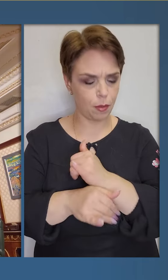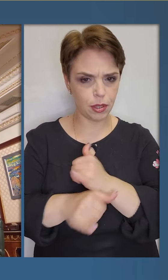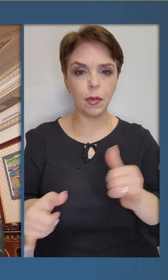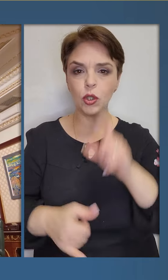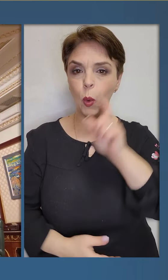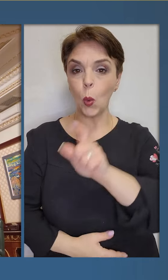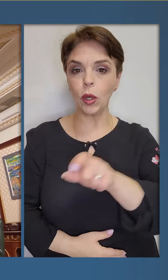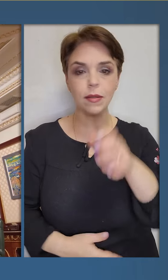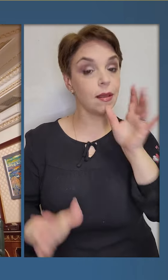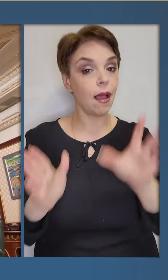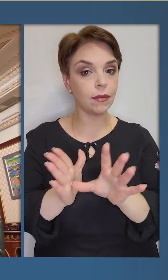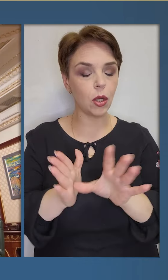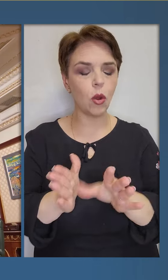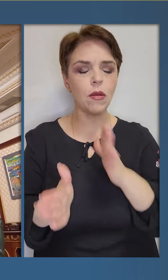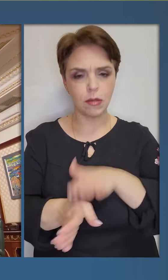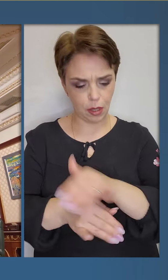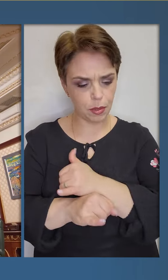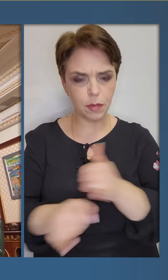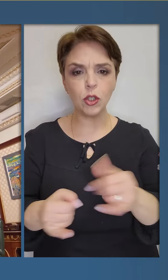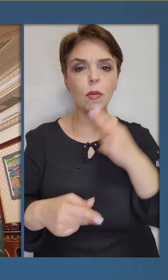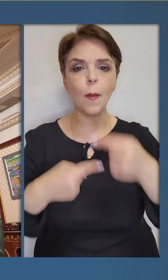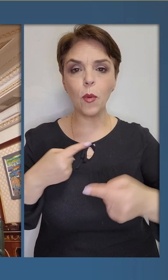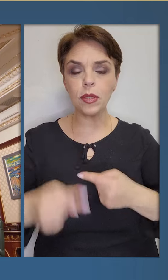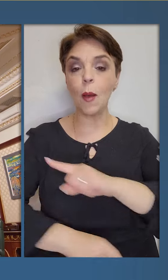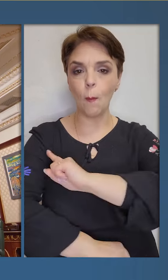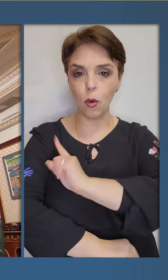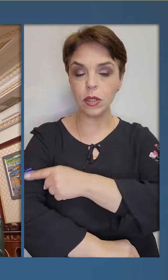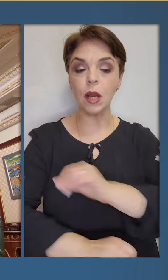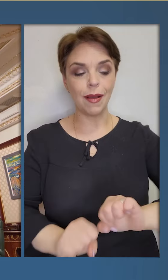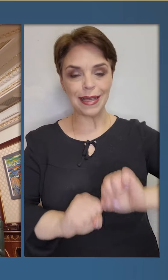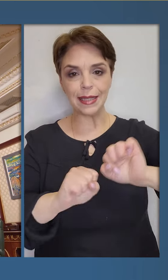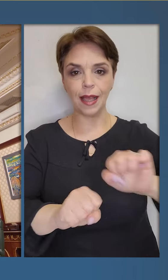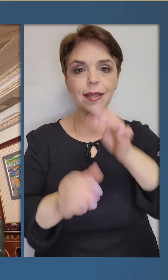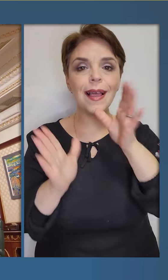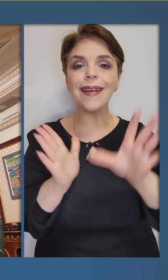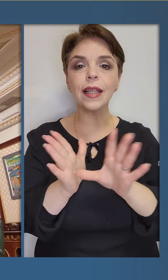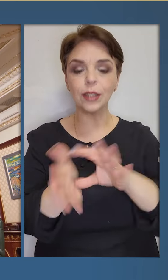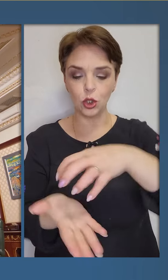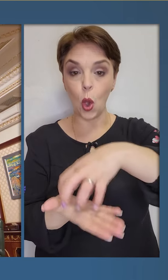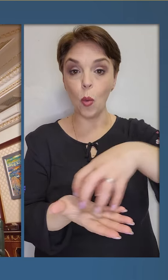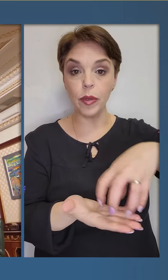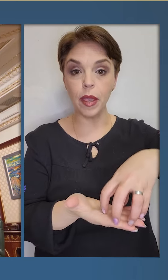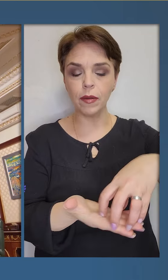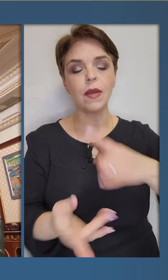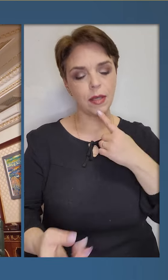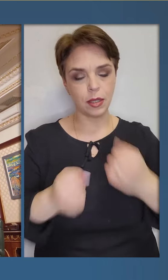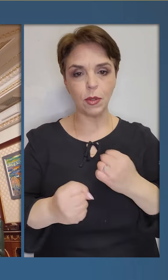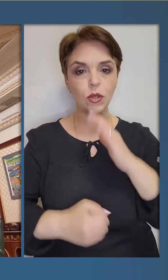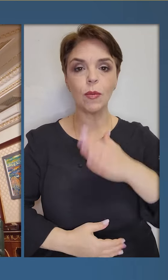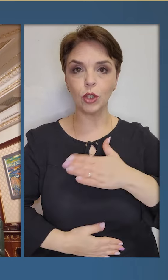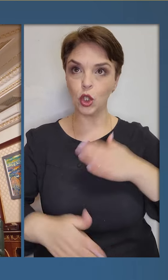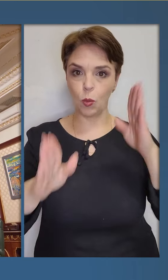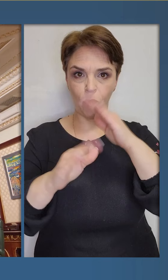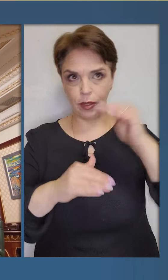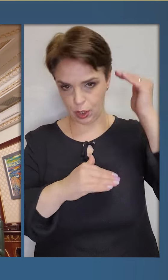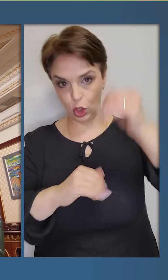забезпечуємо українців енергією забезпечуємо та постійно поси мо захист енергетичних об'єктів зміцнюємо